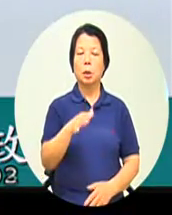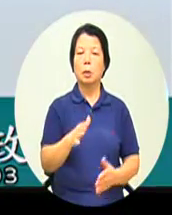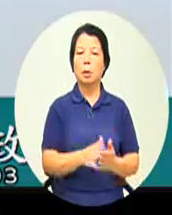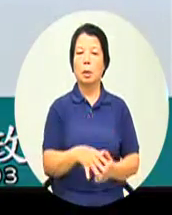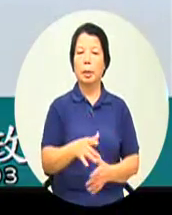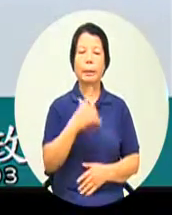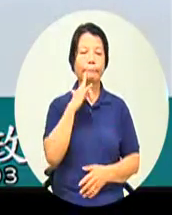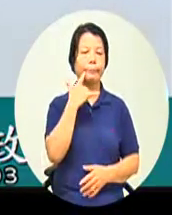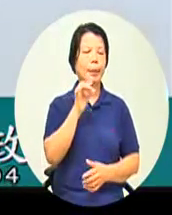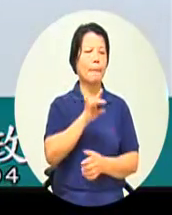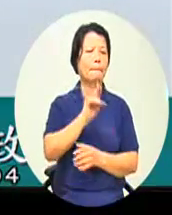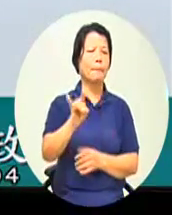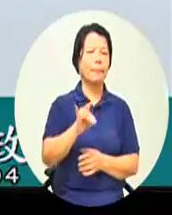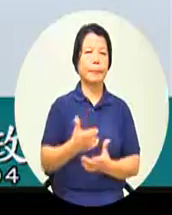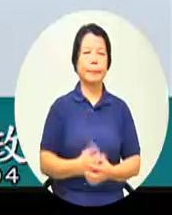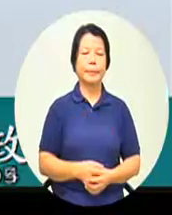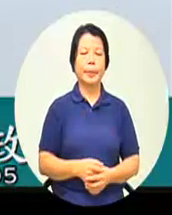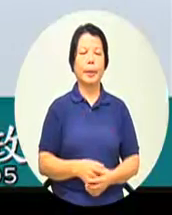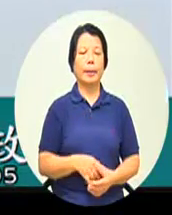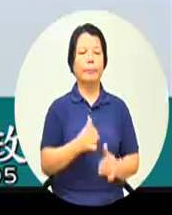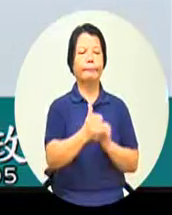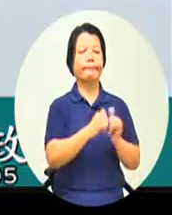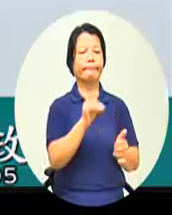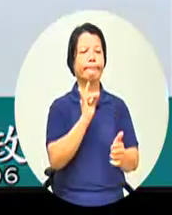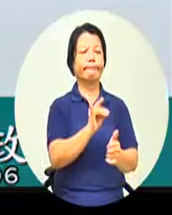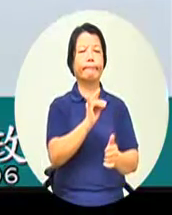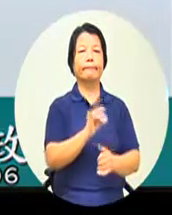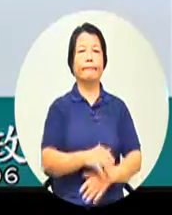长，这是你骗社会啦。